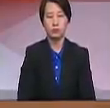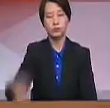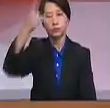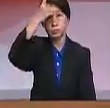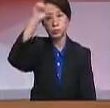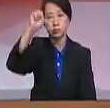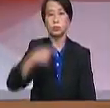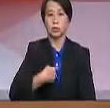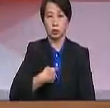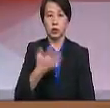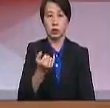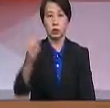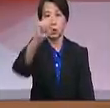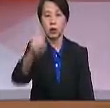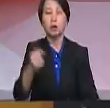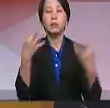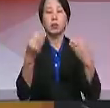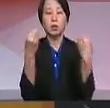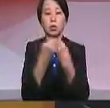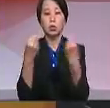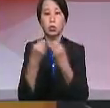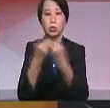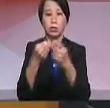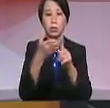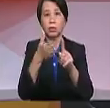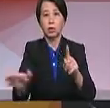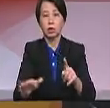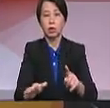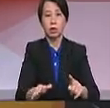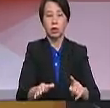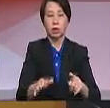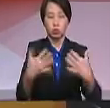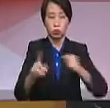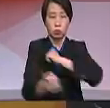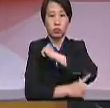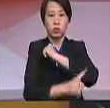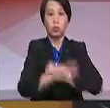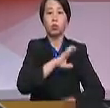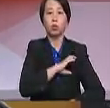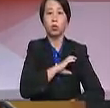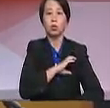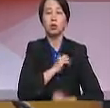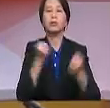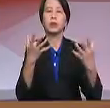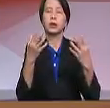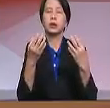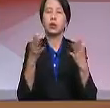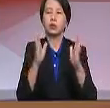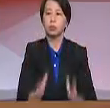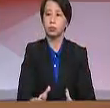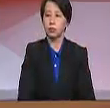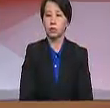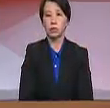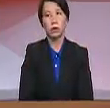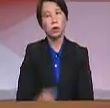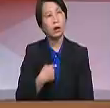Datuk Sri, saya nak tanya, berapakah jumlah mereka yang ingkar kuarantin di rumah yang telah diambil tindakan oleh pihak polis setakat ini? Kalau saya